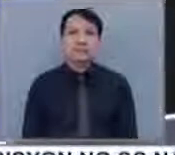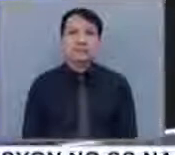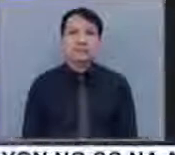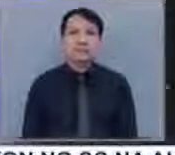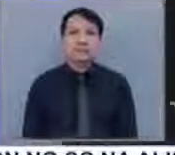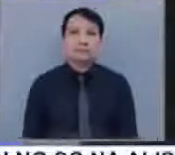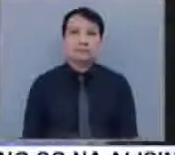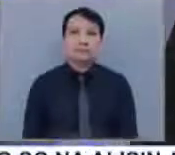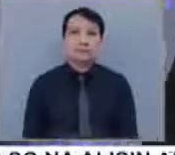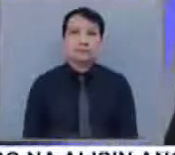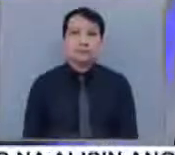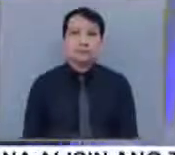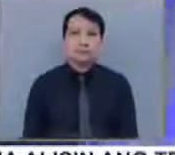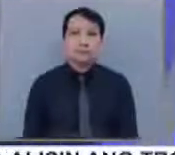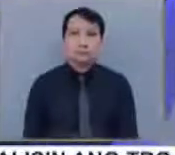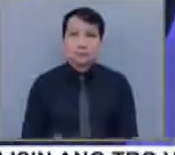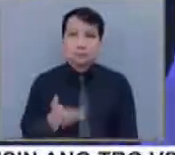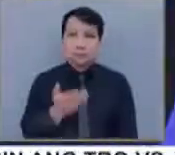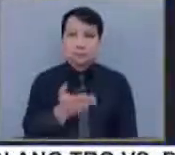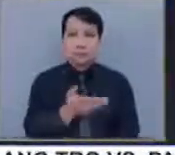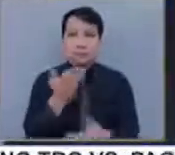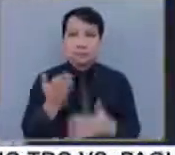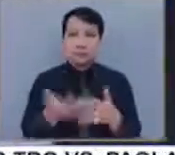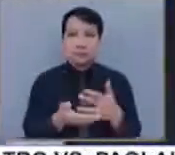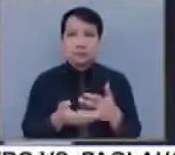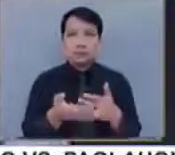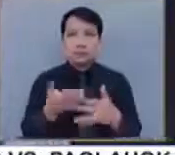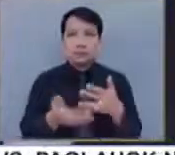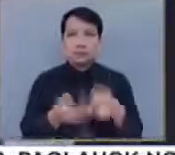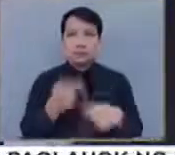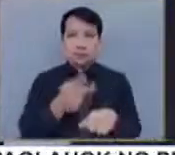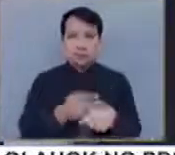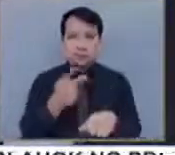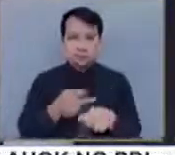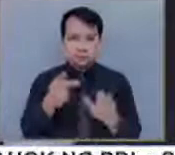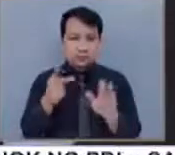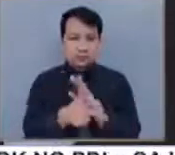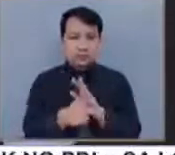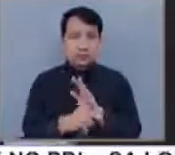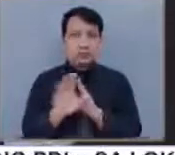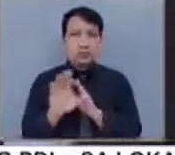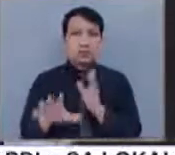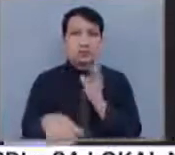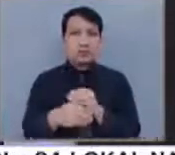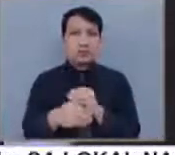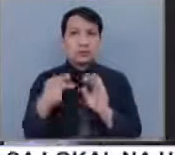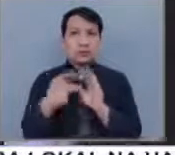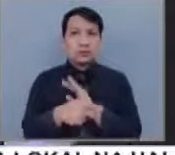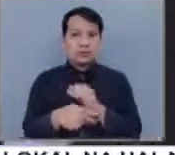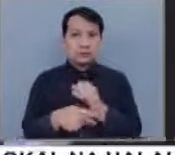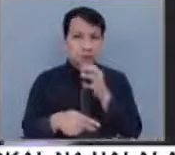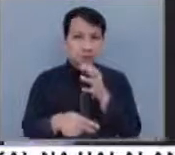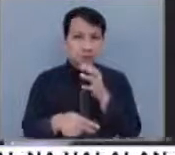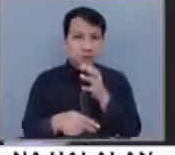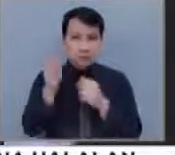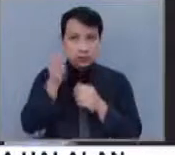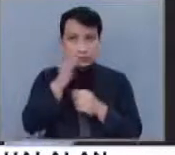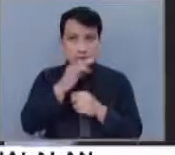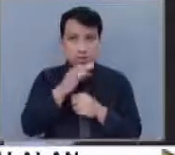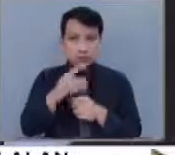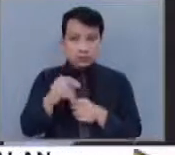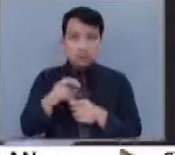Samantala, sinampahan na ng kasong double second degree murder ang suspect na nakapatay sa mag-inang Pilipino sa Toronto,